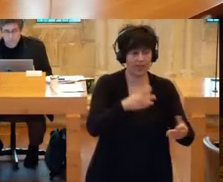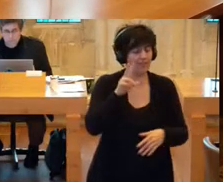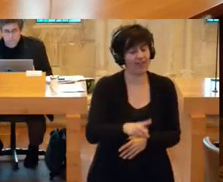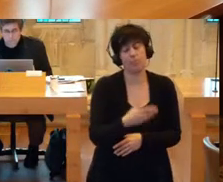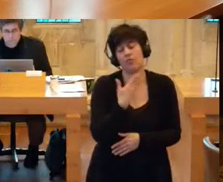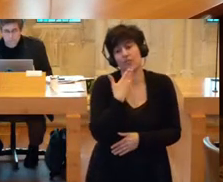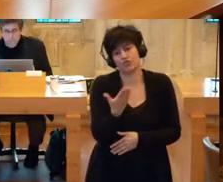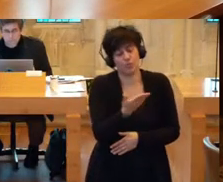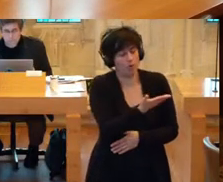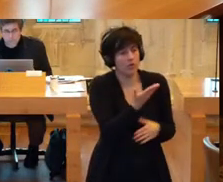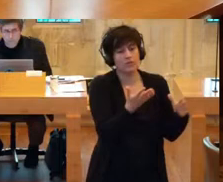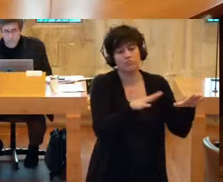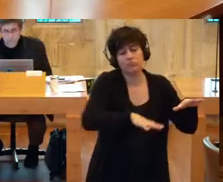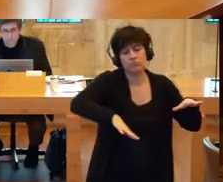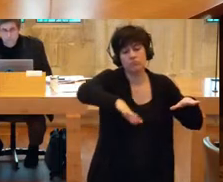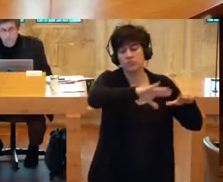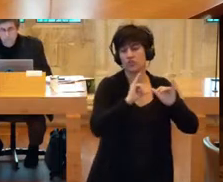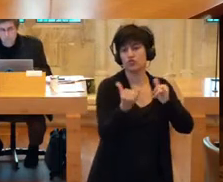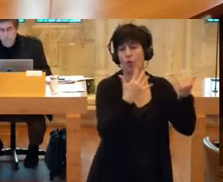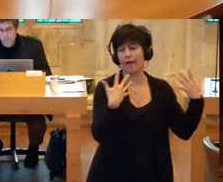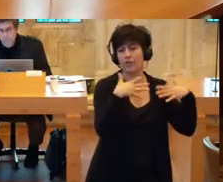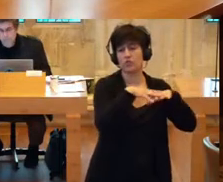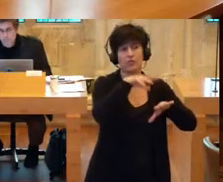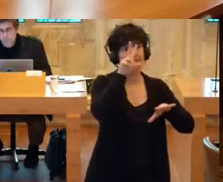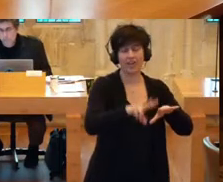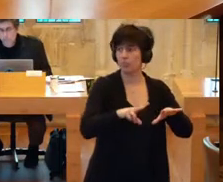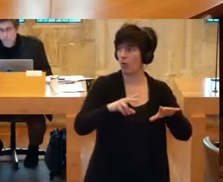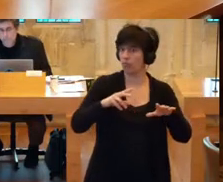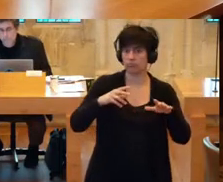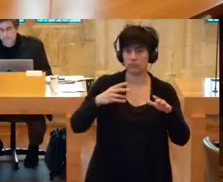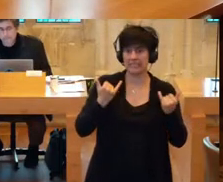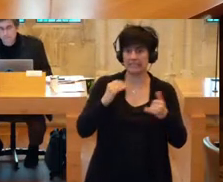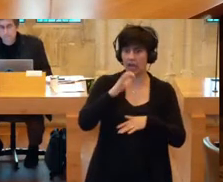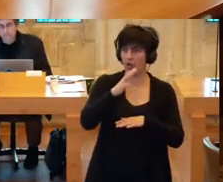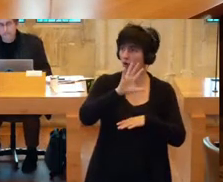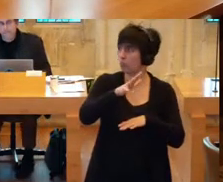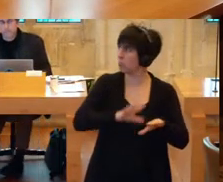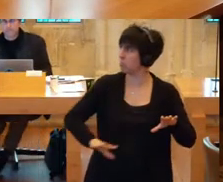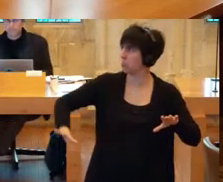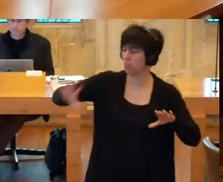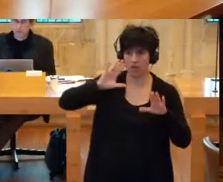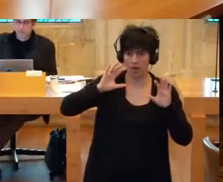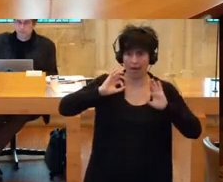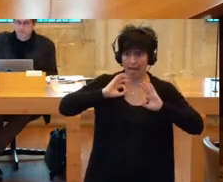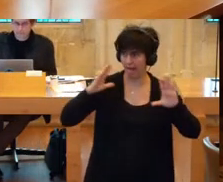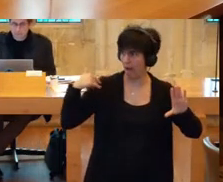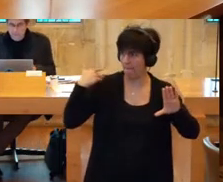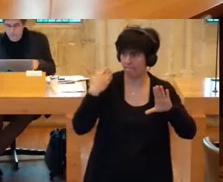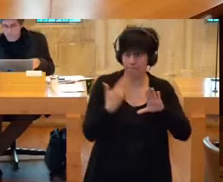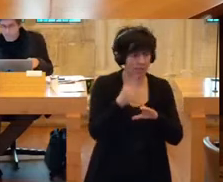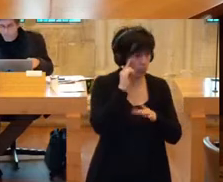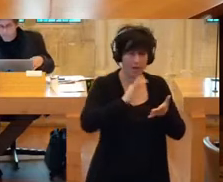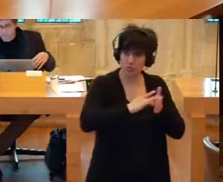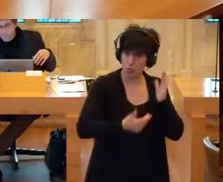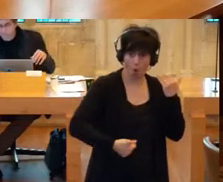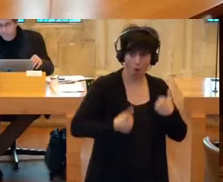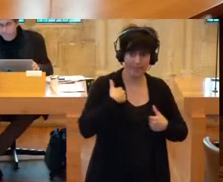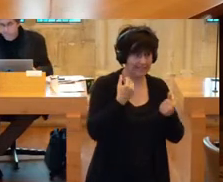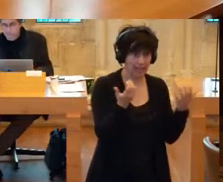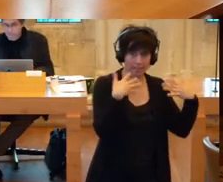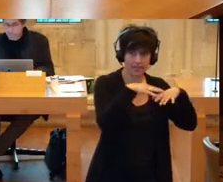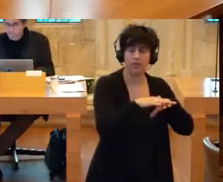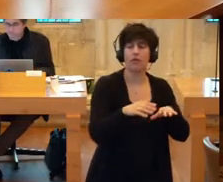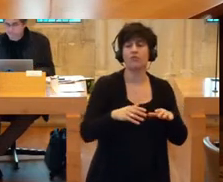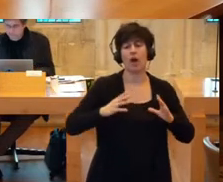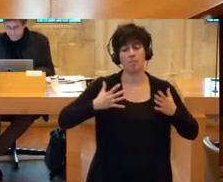vraiment une aire de jeu inclusive telle qu'on n'en a encore jamais eu sur la ville de Caen, puisque c'est une inclusion pour tous les types de handicap, pas uniquement